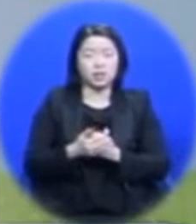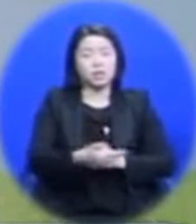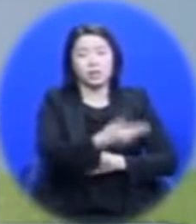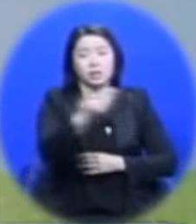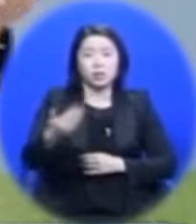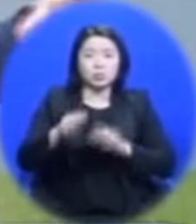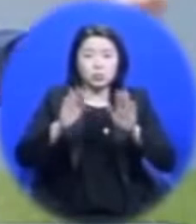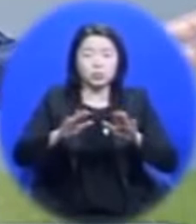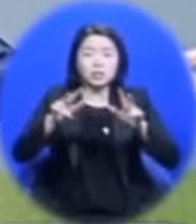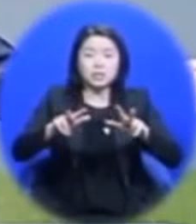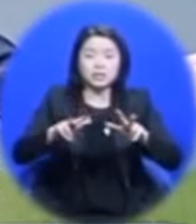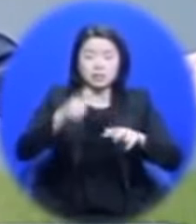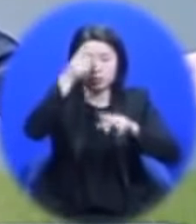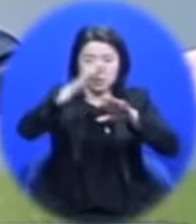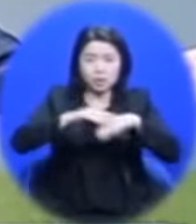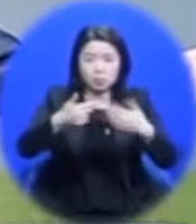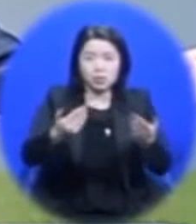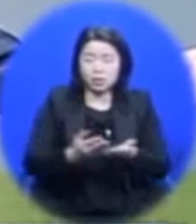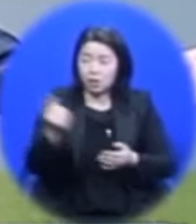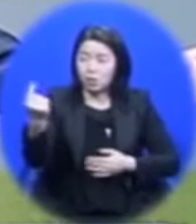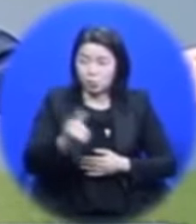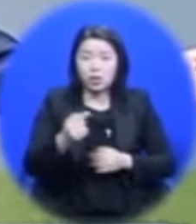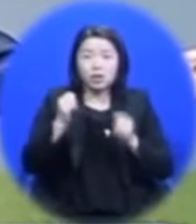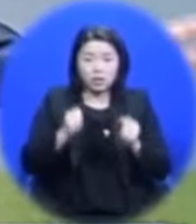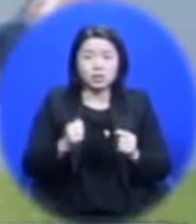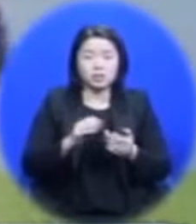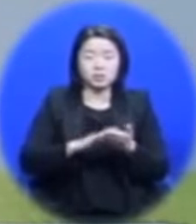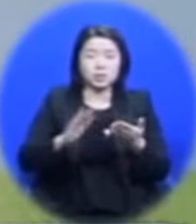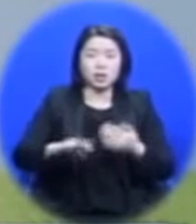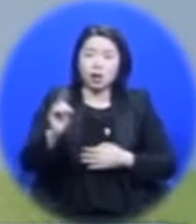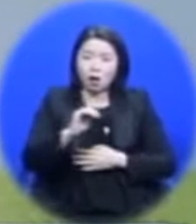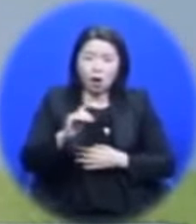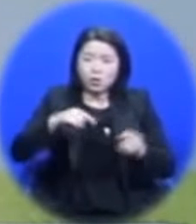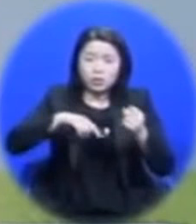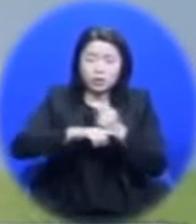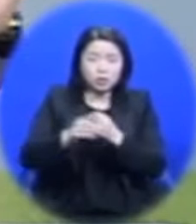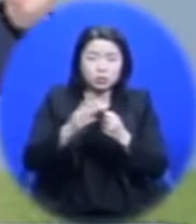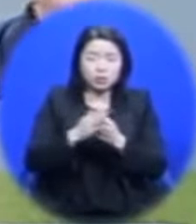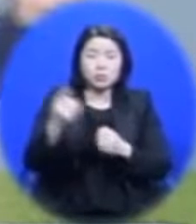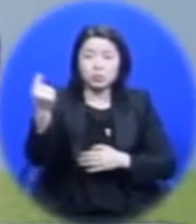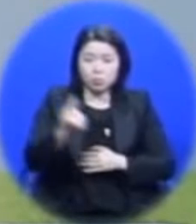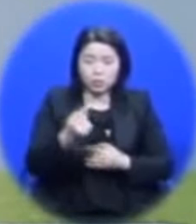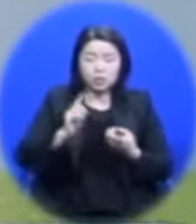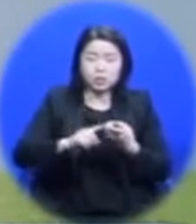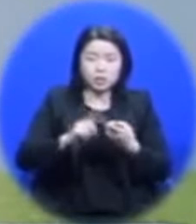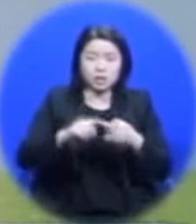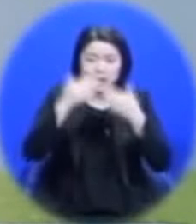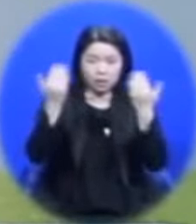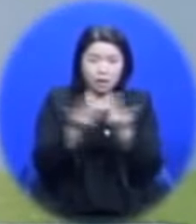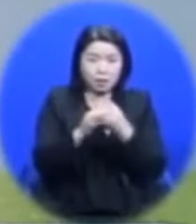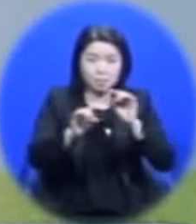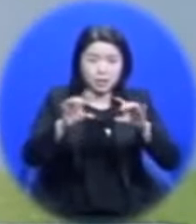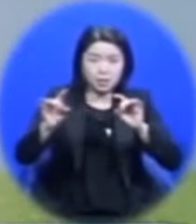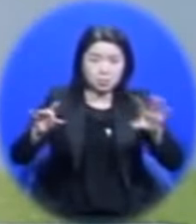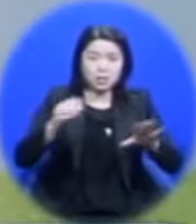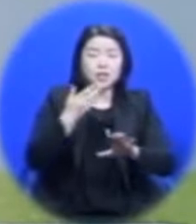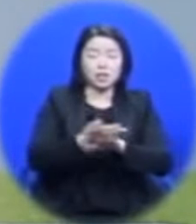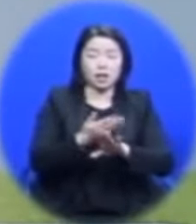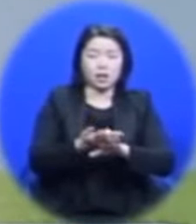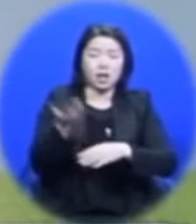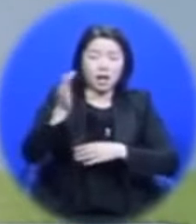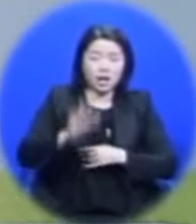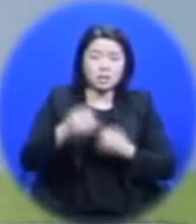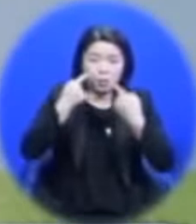여러분, 오늘 지금 예배당에 와 계십니다. 어떤 이유 때문에 오셨는지는 다 사정이 다르실 거예요.